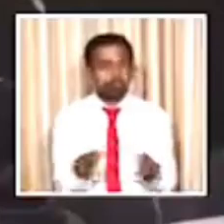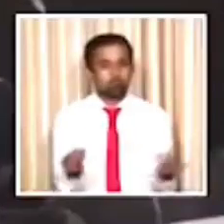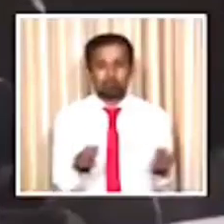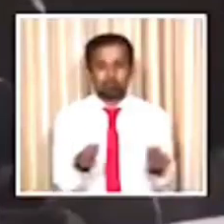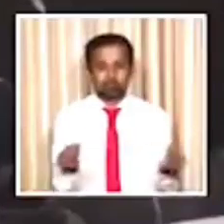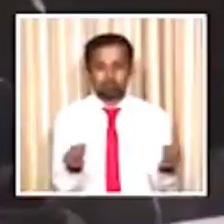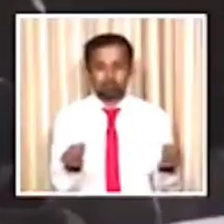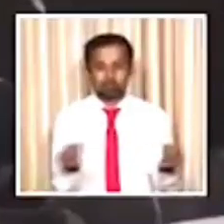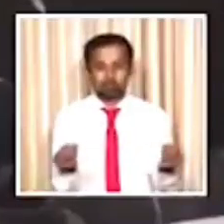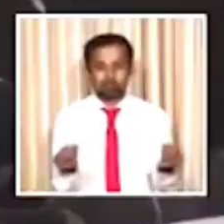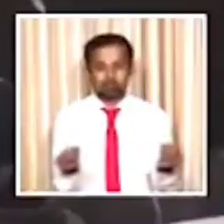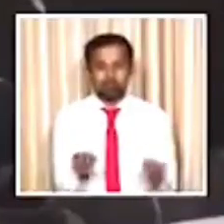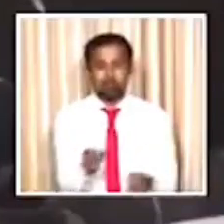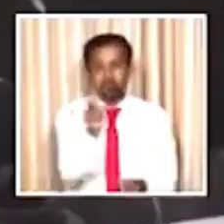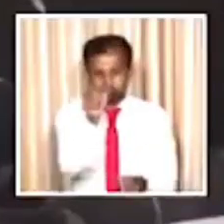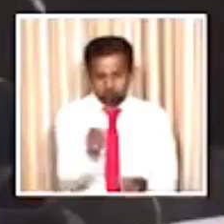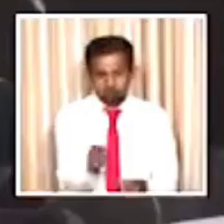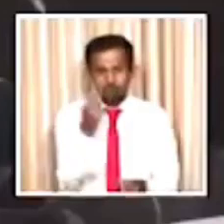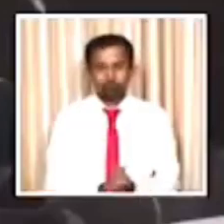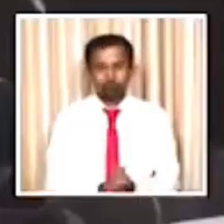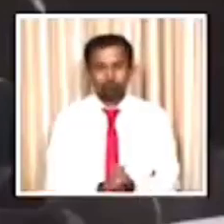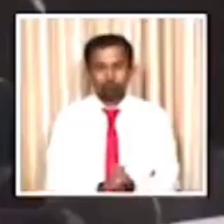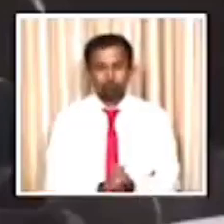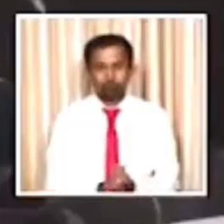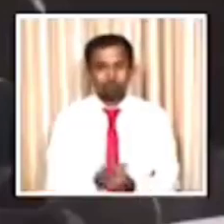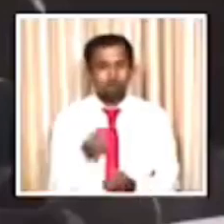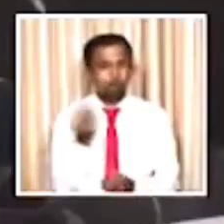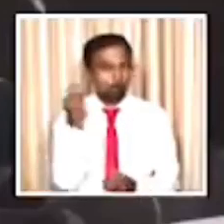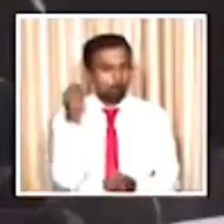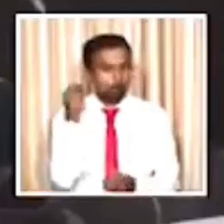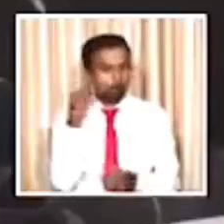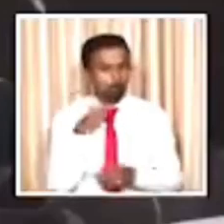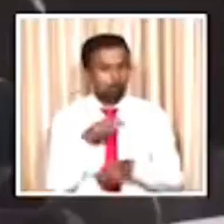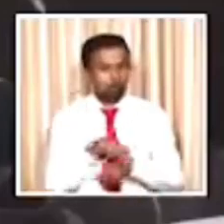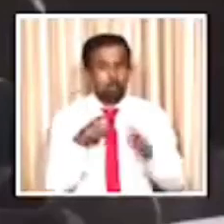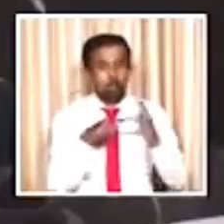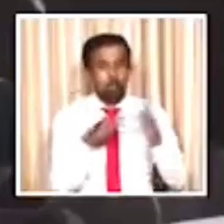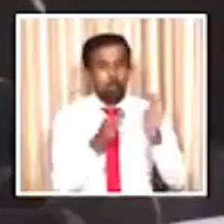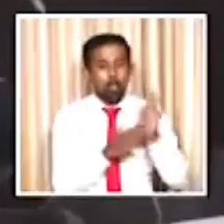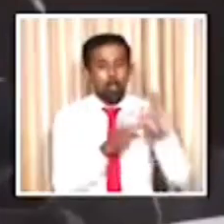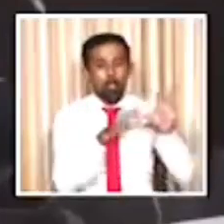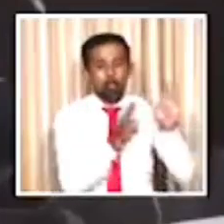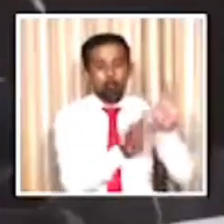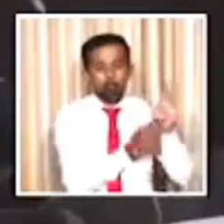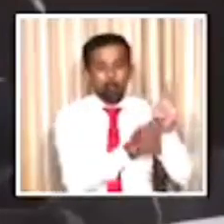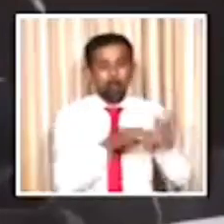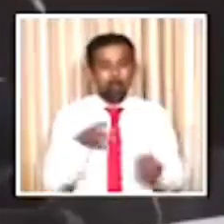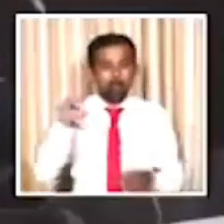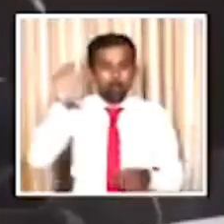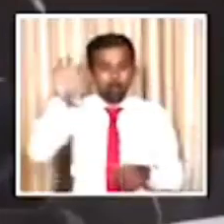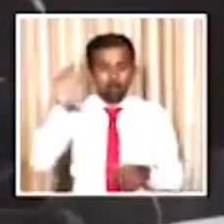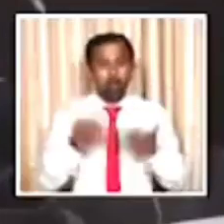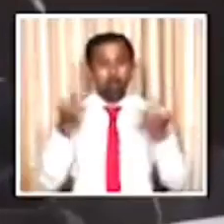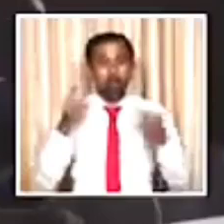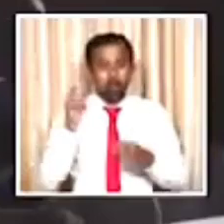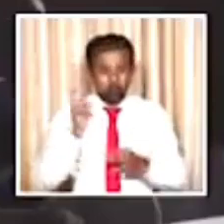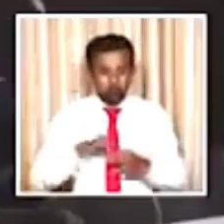இருக்கின்றது என தேசிய மக்கள் சக்தியின் நாடாளுமன்ற உறுப்பினர் கலாநிதி ஹரிணி அமரசூரிய